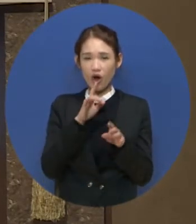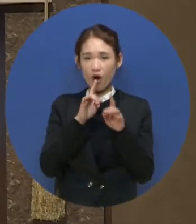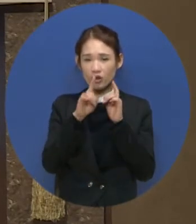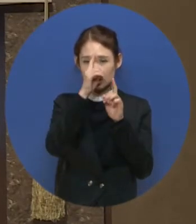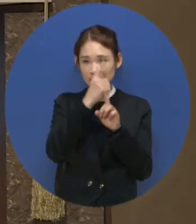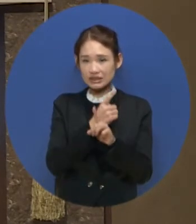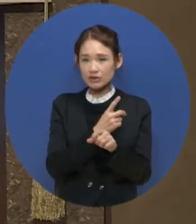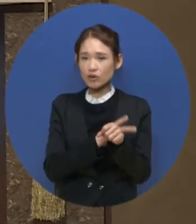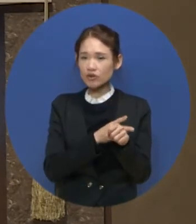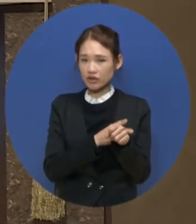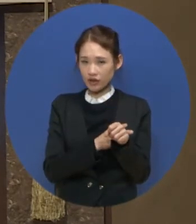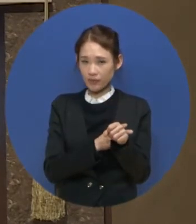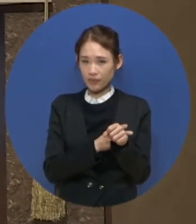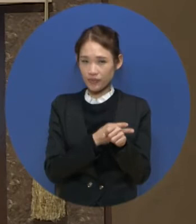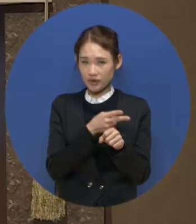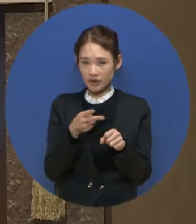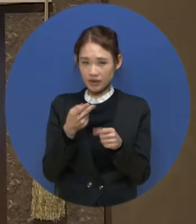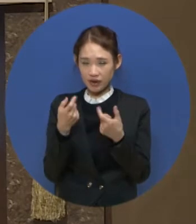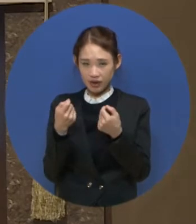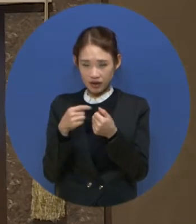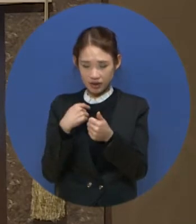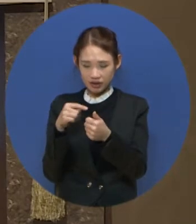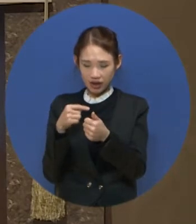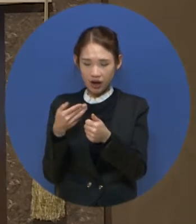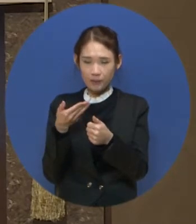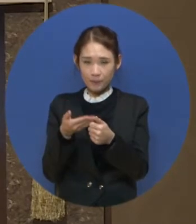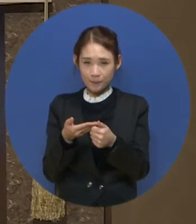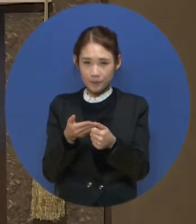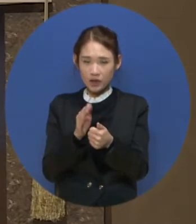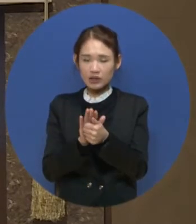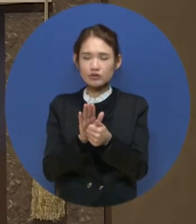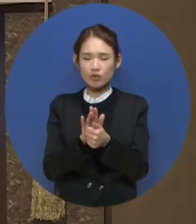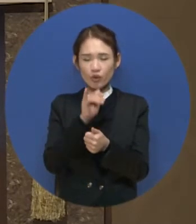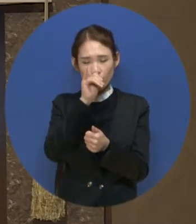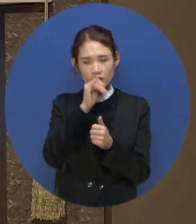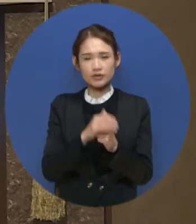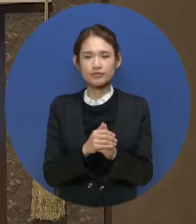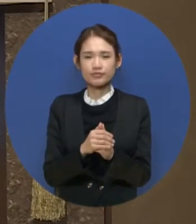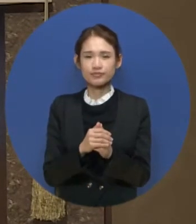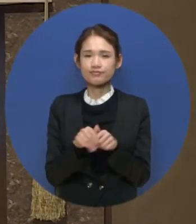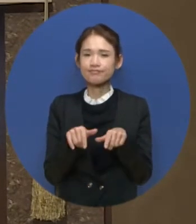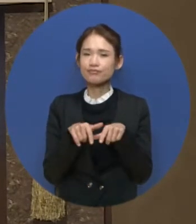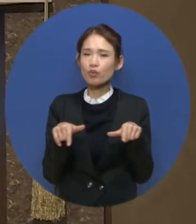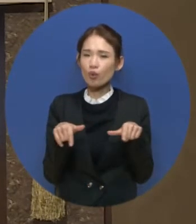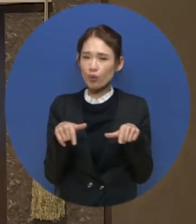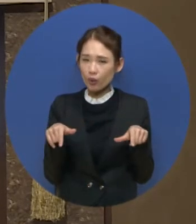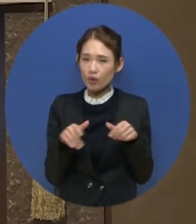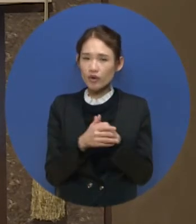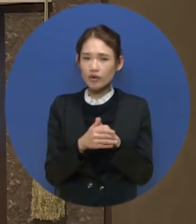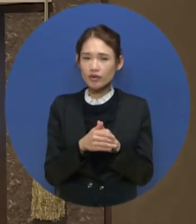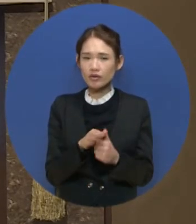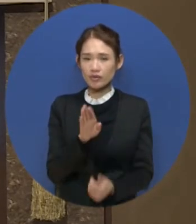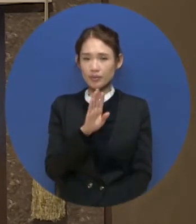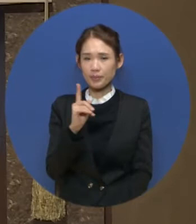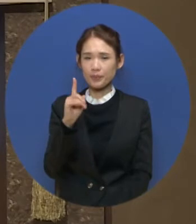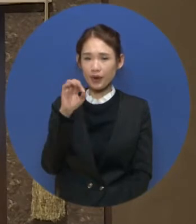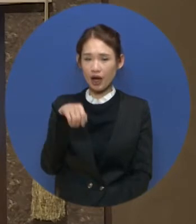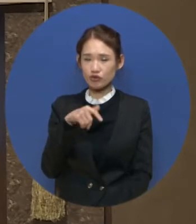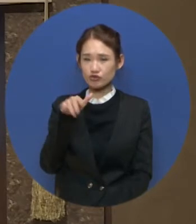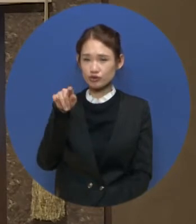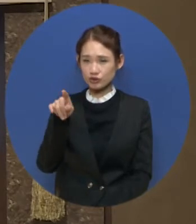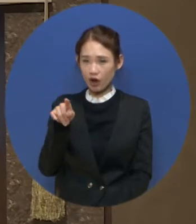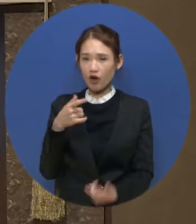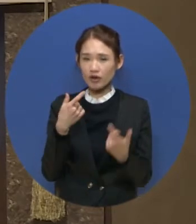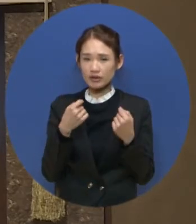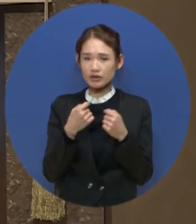언어치료사 선생님들이 그런 쪽으로 이제 가르치고 뭐 지원을 하는데 보통은 이제 이렇게